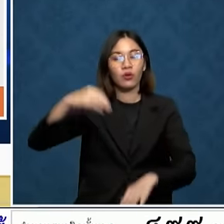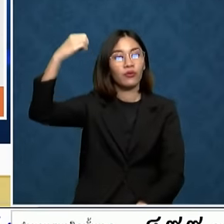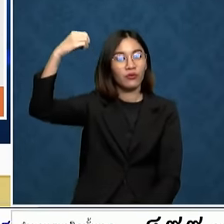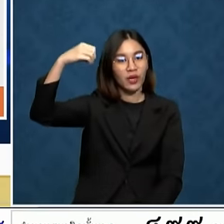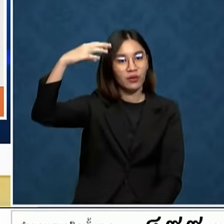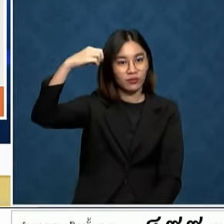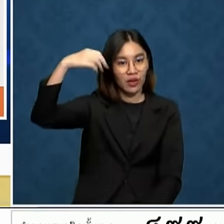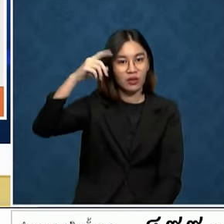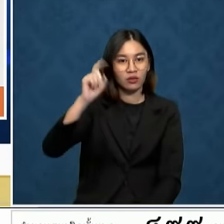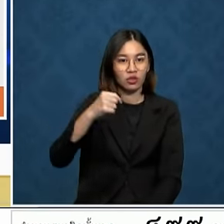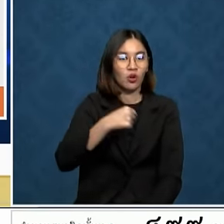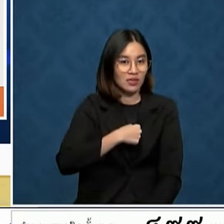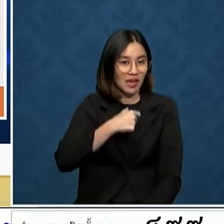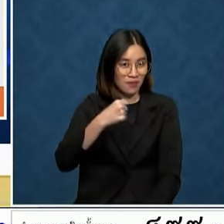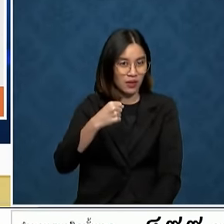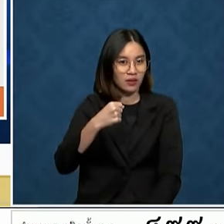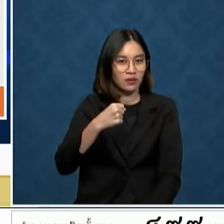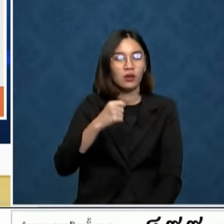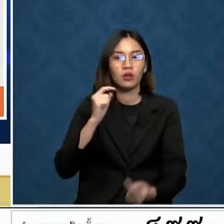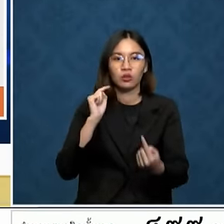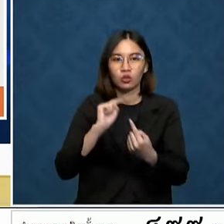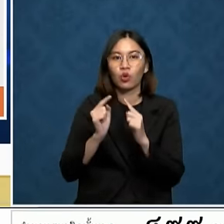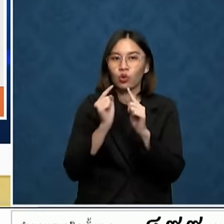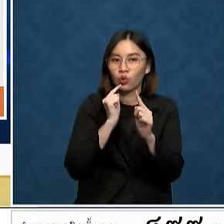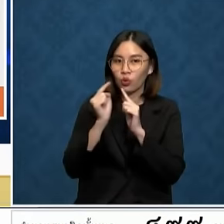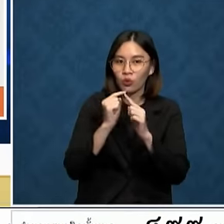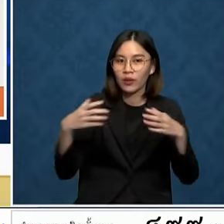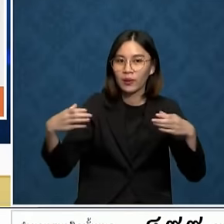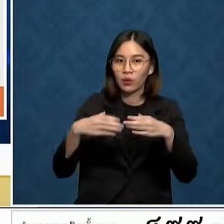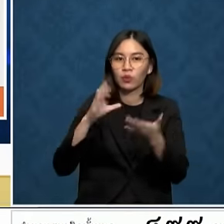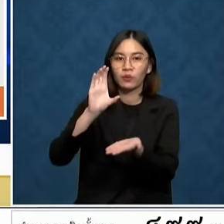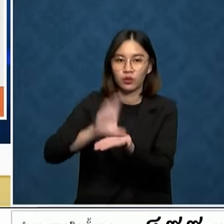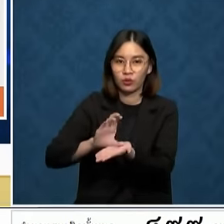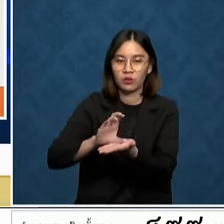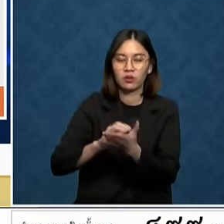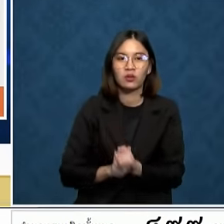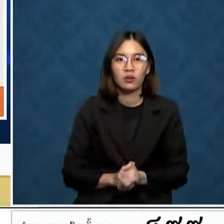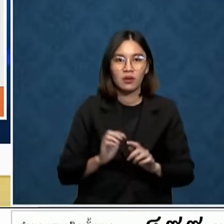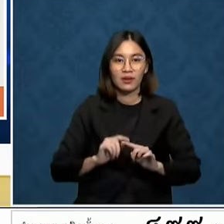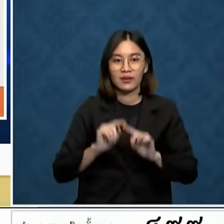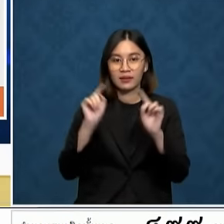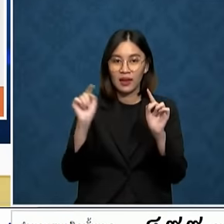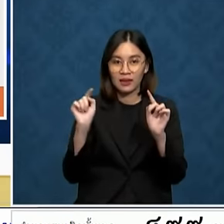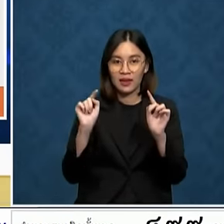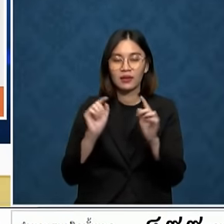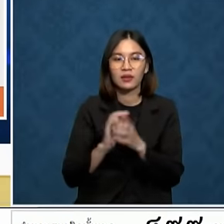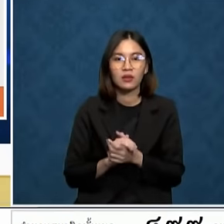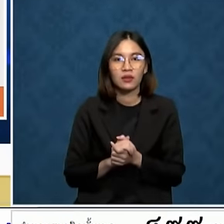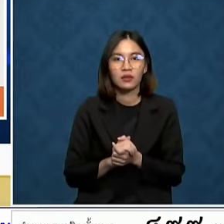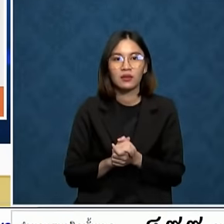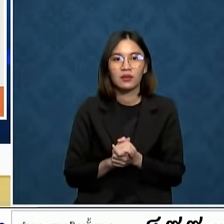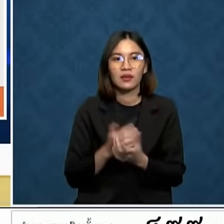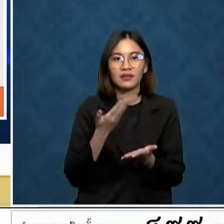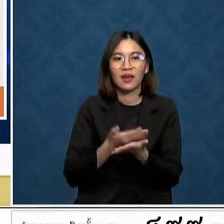ต้องใช้ความกลาหาและเด็ขาดในการเจอanseรากัป่มทุนแต่ถ presente แตด้คามครบในเรื่องของ